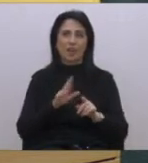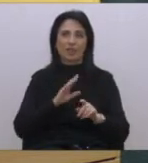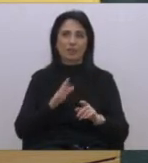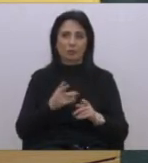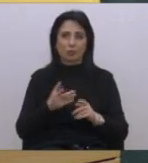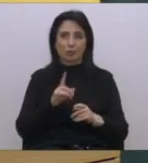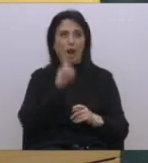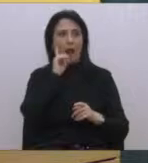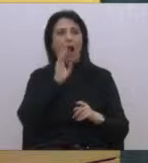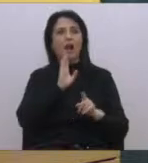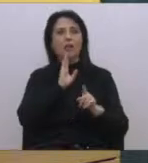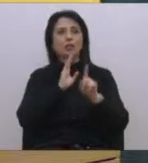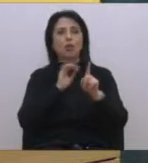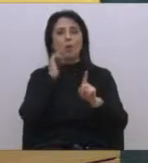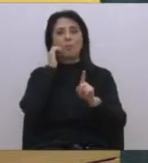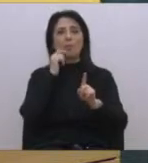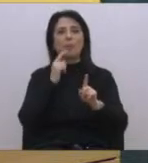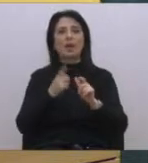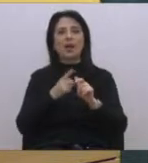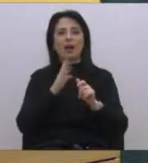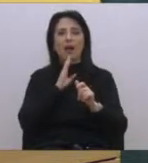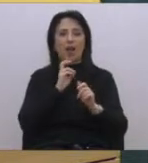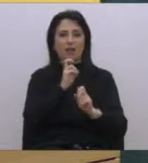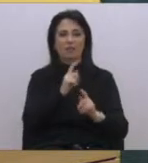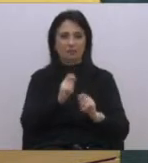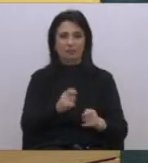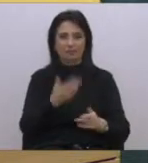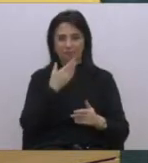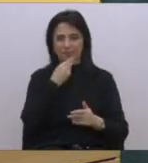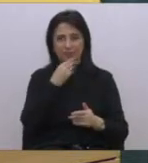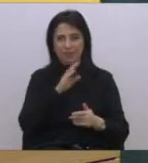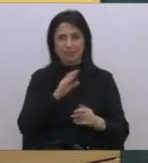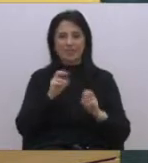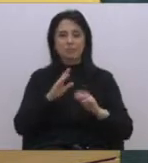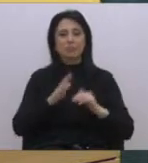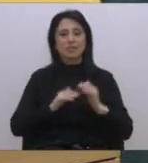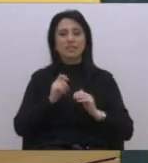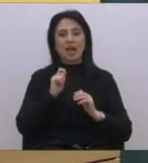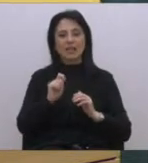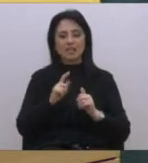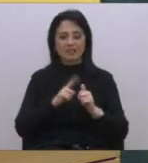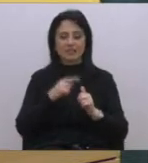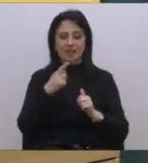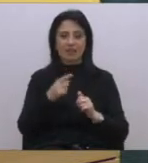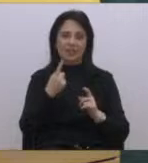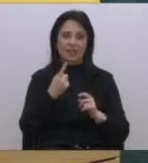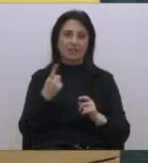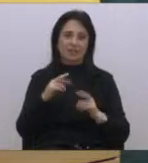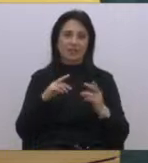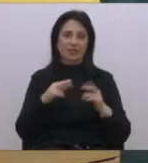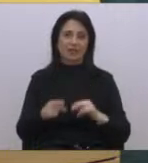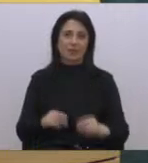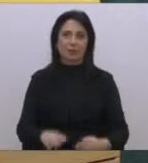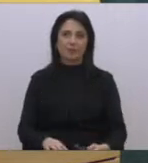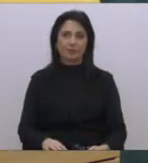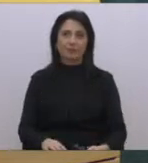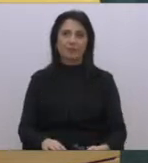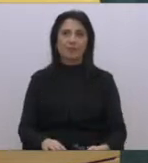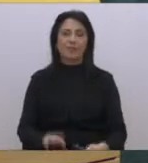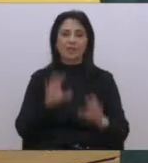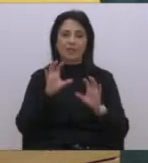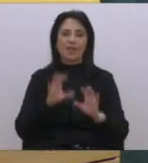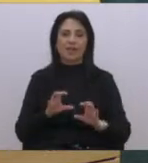მეტად ტრადიციული დასახელება და ქონდეს სპეციალიზირებული სახე. Ეს არის ერთ-ერთი ცვლილება.